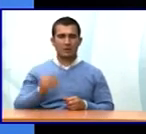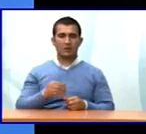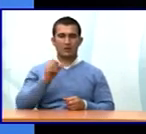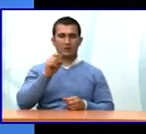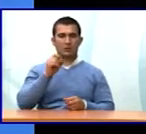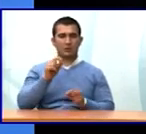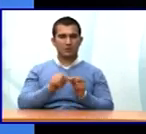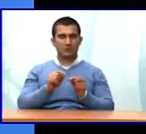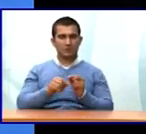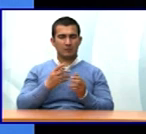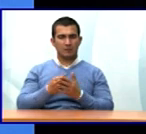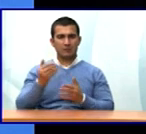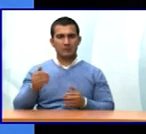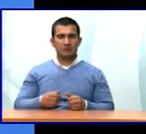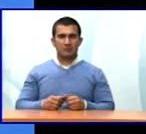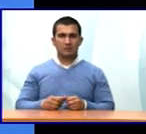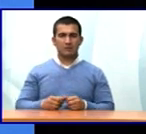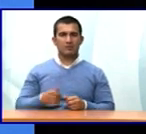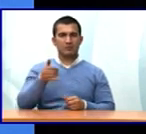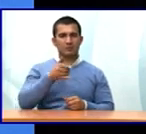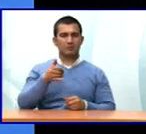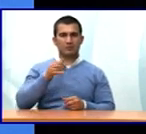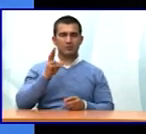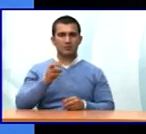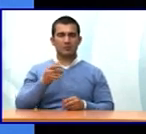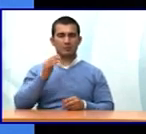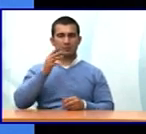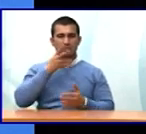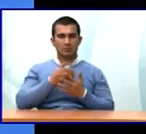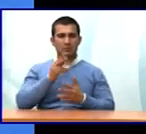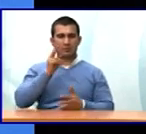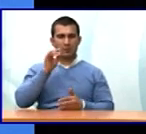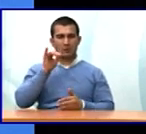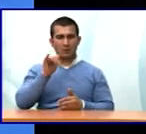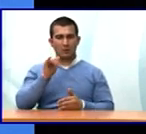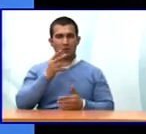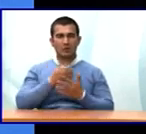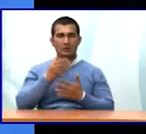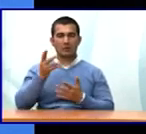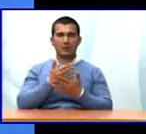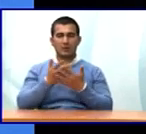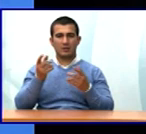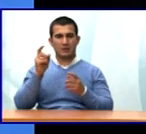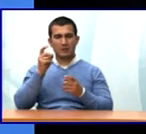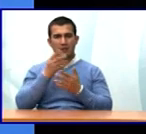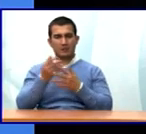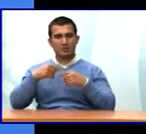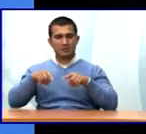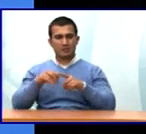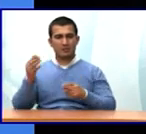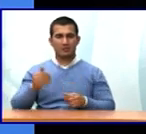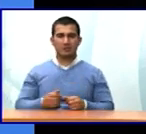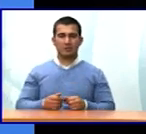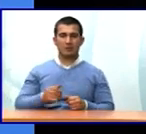oltin gugurtdan tashkil topgan. Yog'lar uglerod, kislorod va vodoroddan tashkil topdi. Uglevodlar